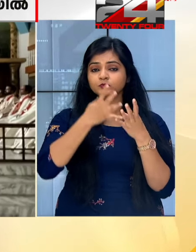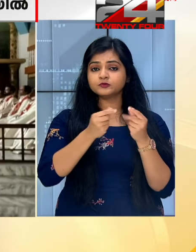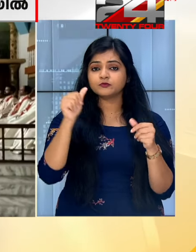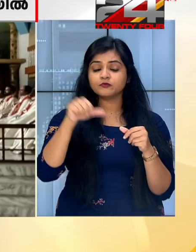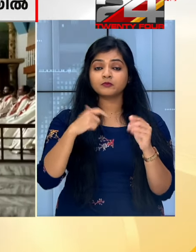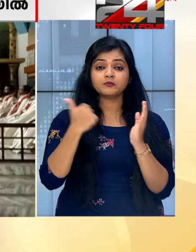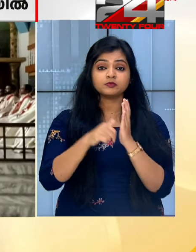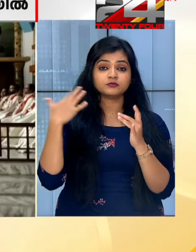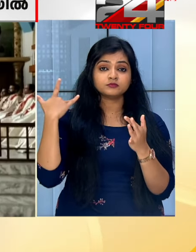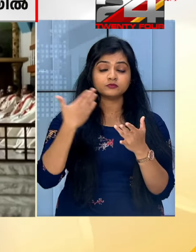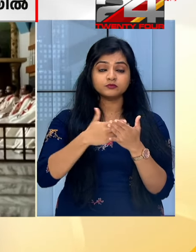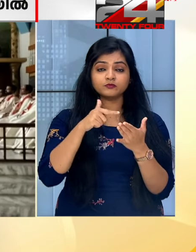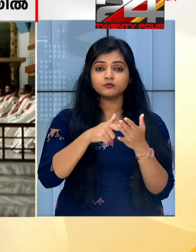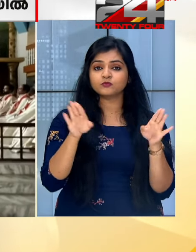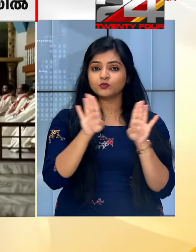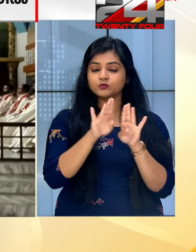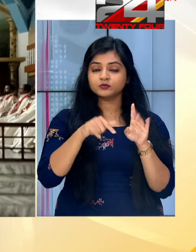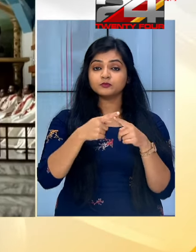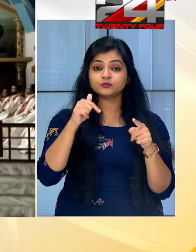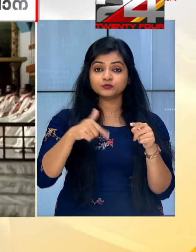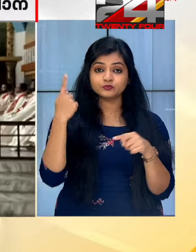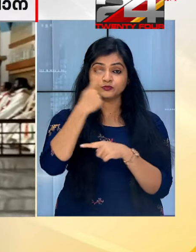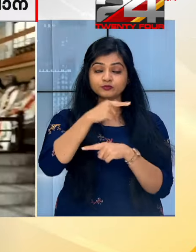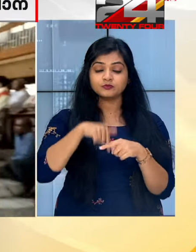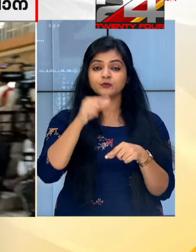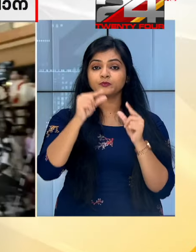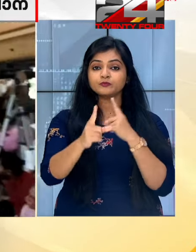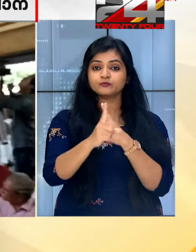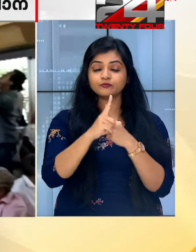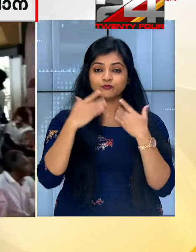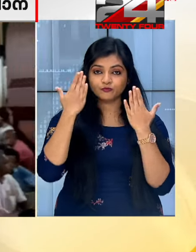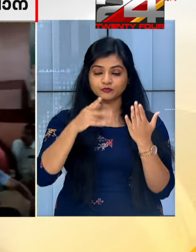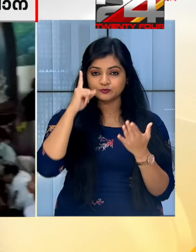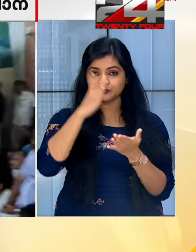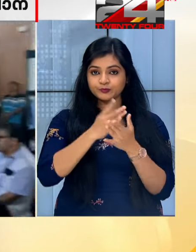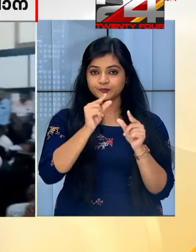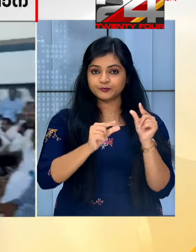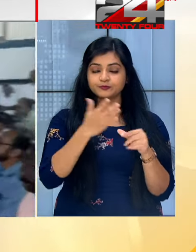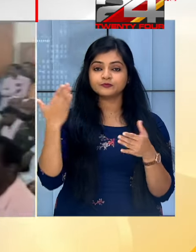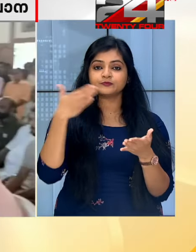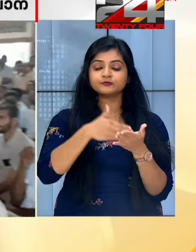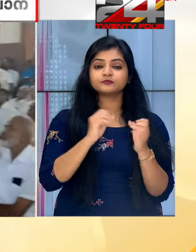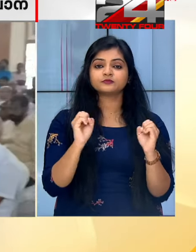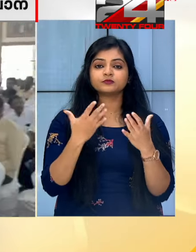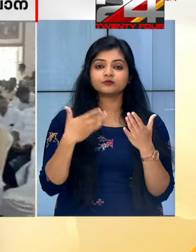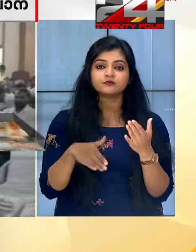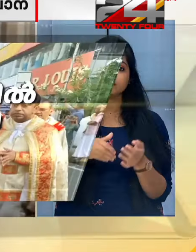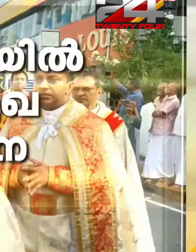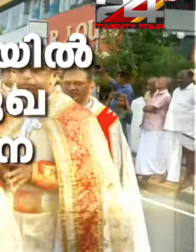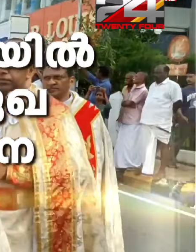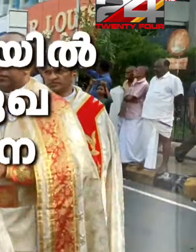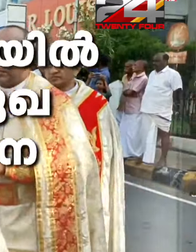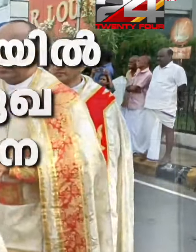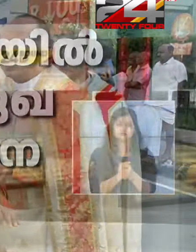മാസങ്ങളായി അടഞ്ഞുകിടക്കുന്ന ബസിലിക്കയിൽ ഇപ്പോൾ ഇതാ ജനാഭിമുഖ കുർബാന വിശ്വാസികൾ നടത്തുകയും ചെയ്തിരിക്കുന്നു. ശരി